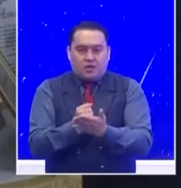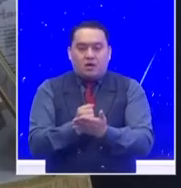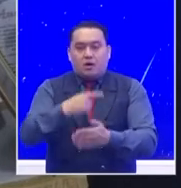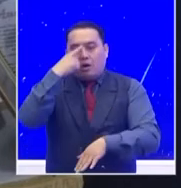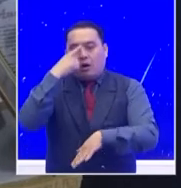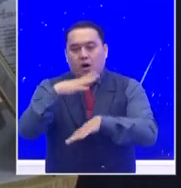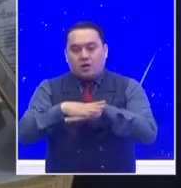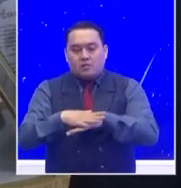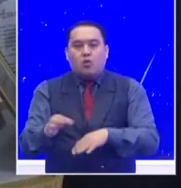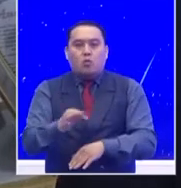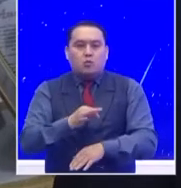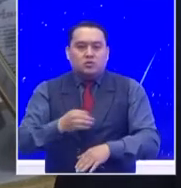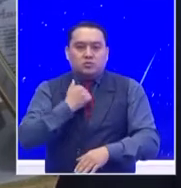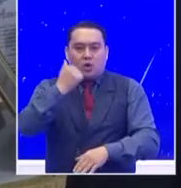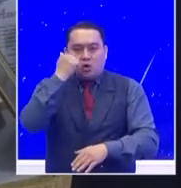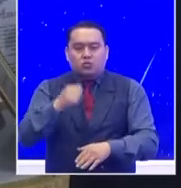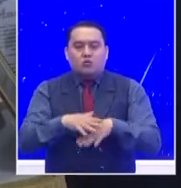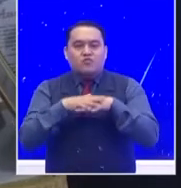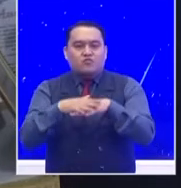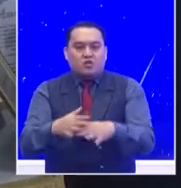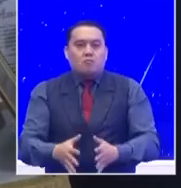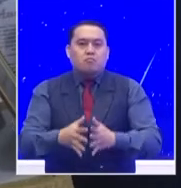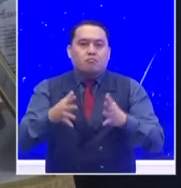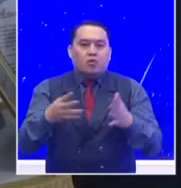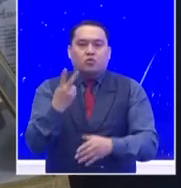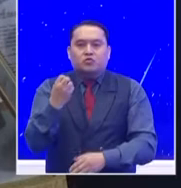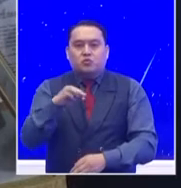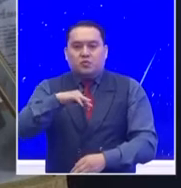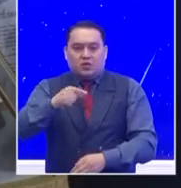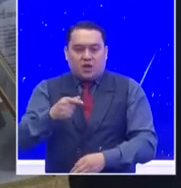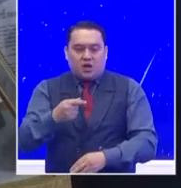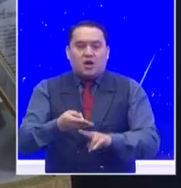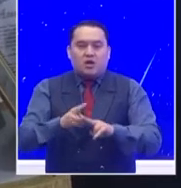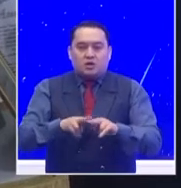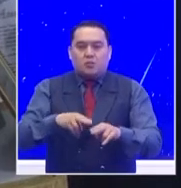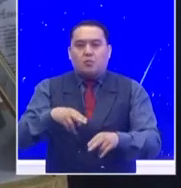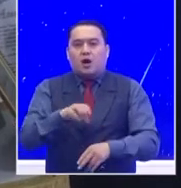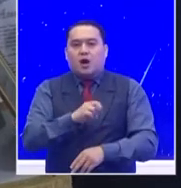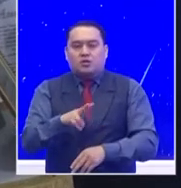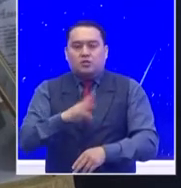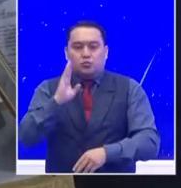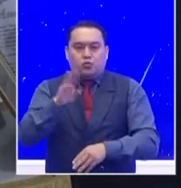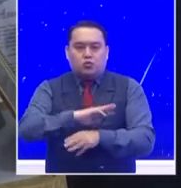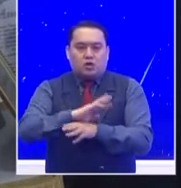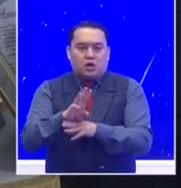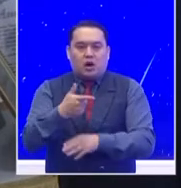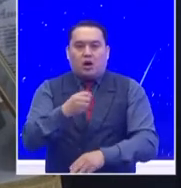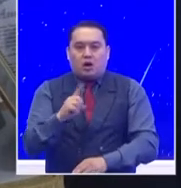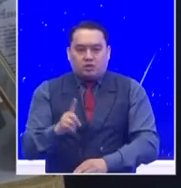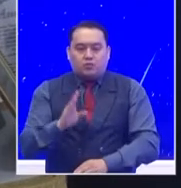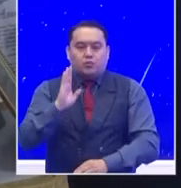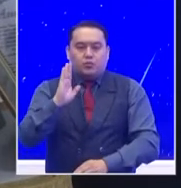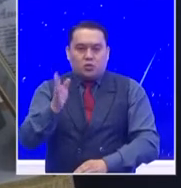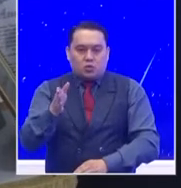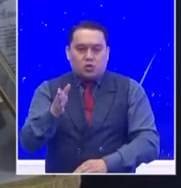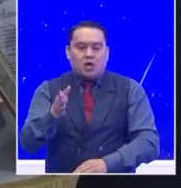Аманды Кубаталову первоначально нам выделили более 200 миллионов тенге. Надеемся, к концу года баканасы будут обеспечены газом. По другим селам,